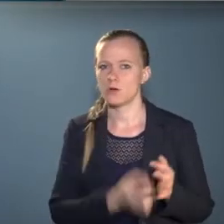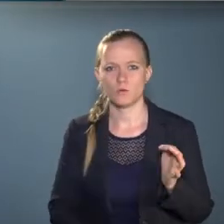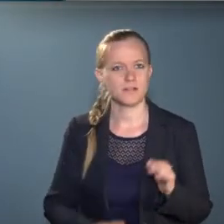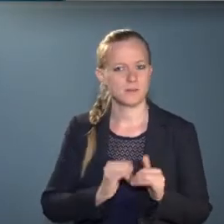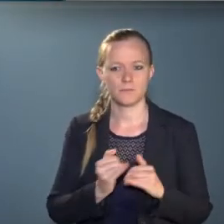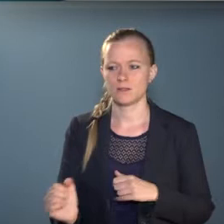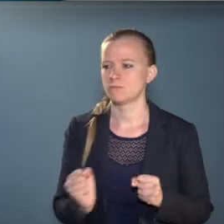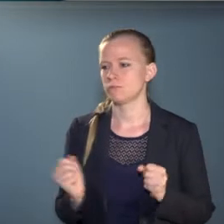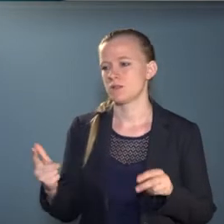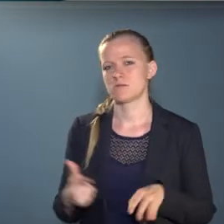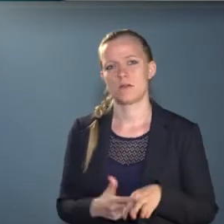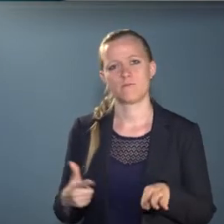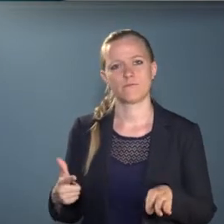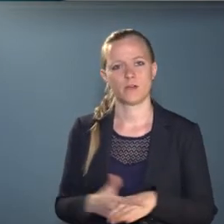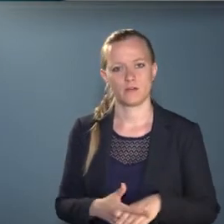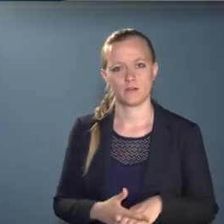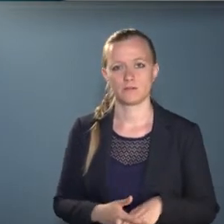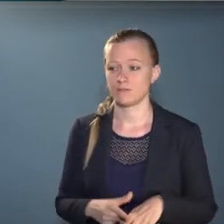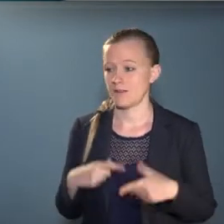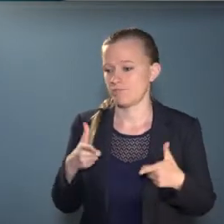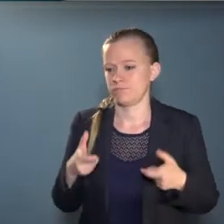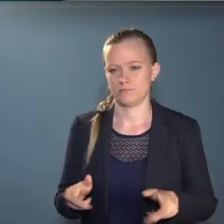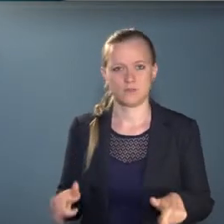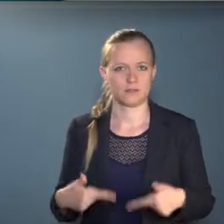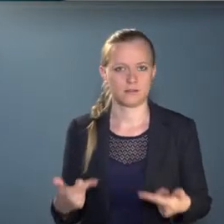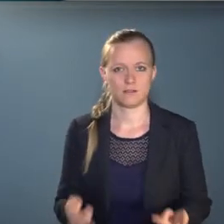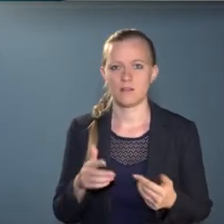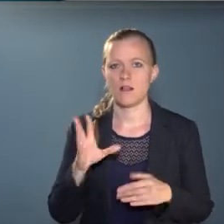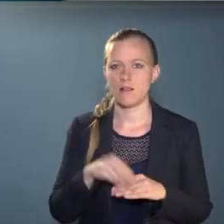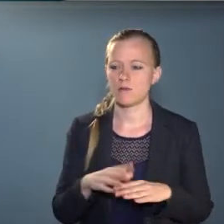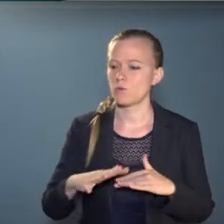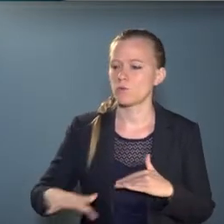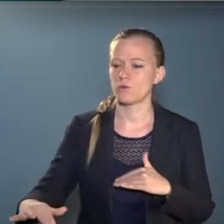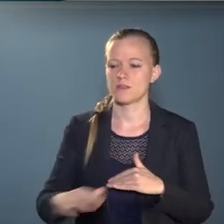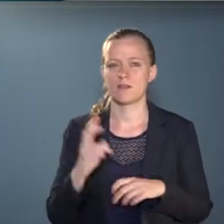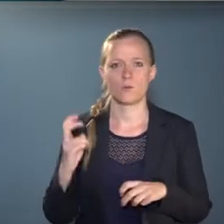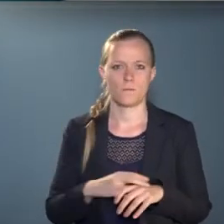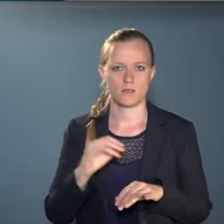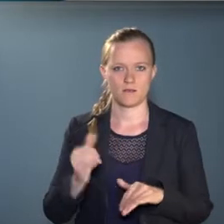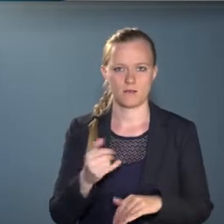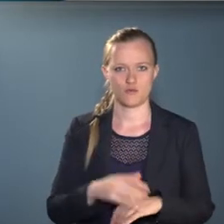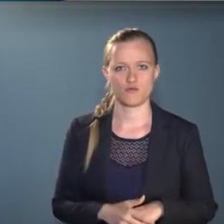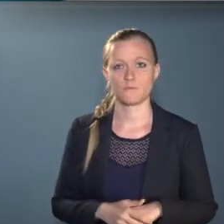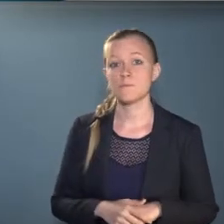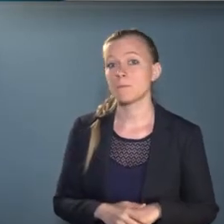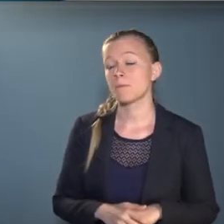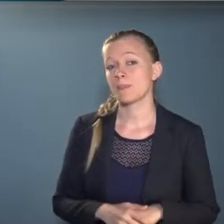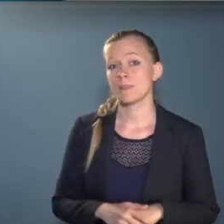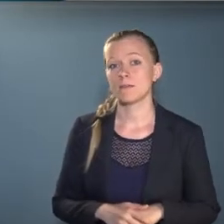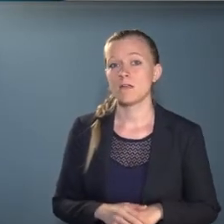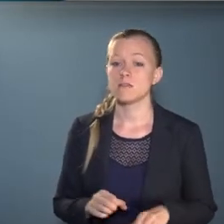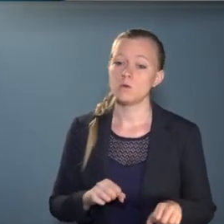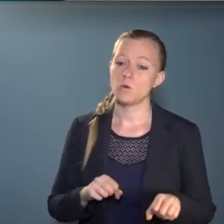mindenkit nagyon-nagyon zavar. Élhetetlené tesz lakókörnyezeteket Kőbányán is. És